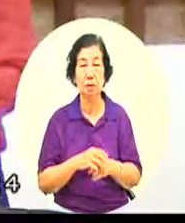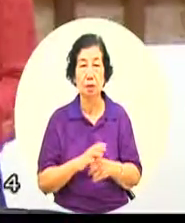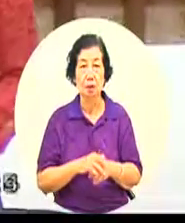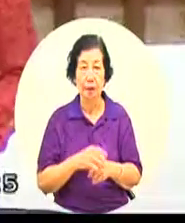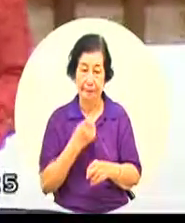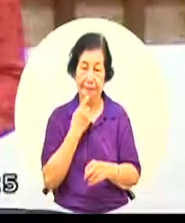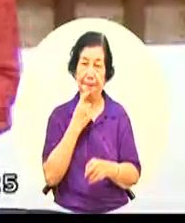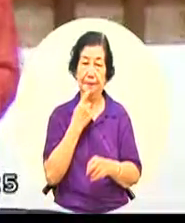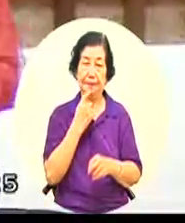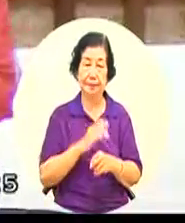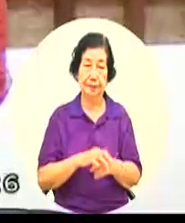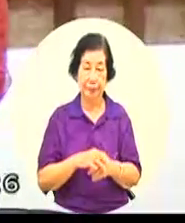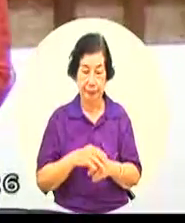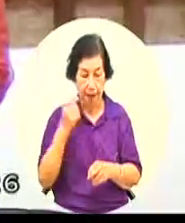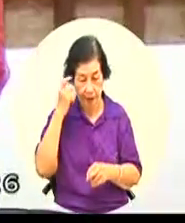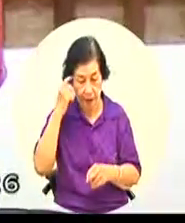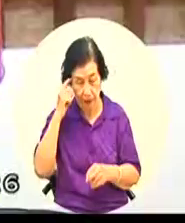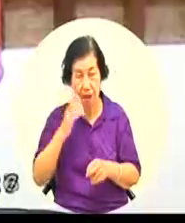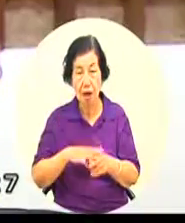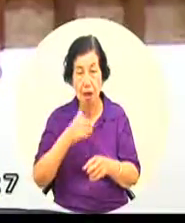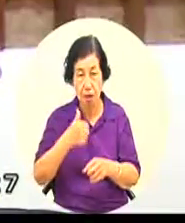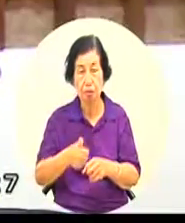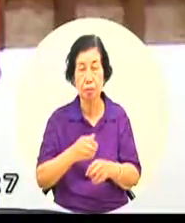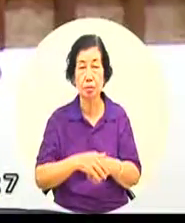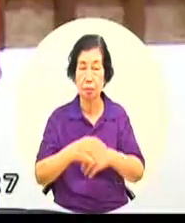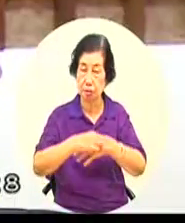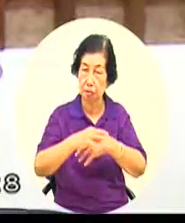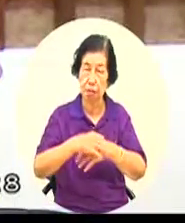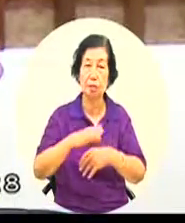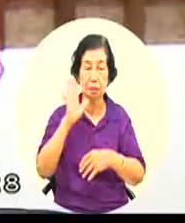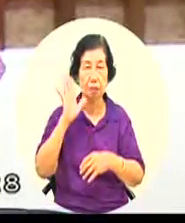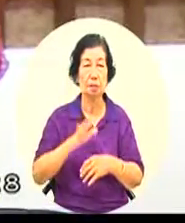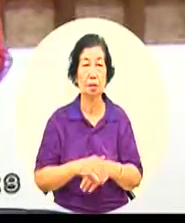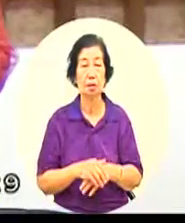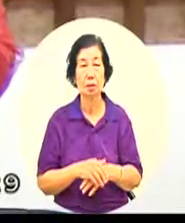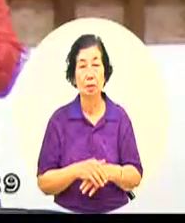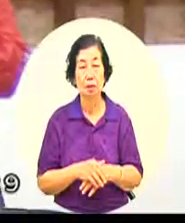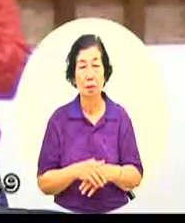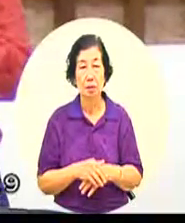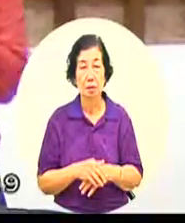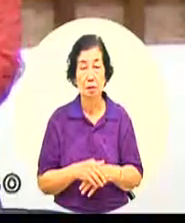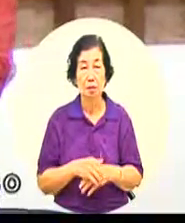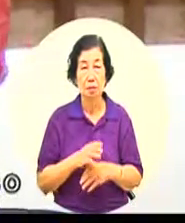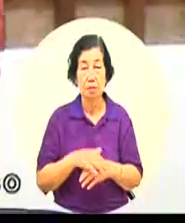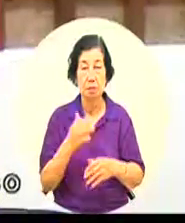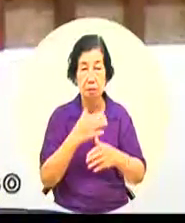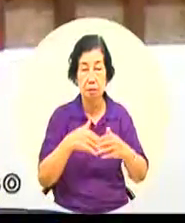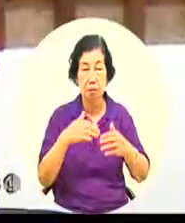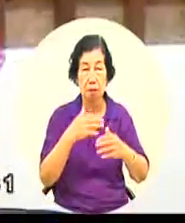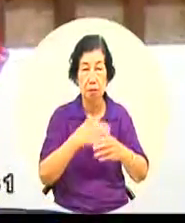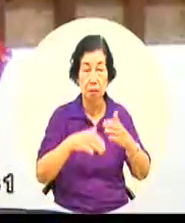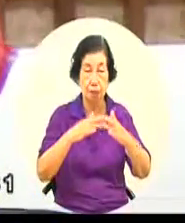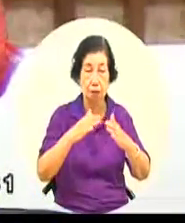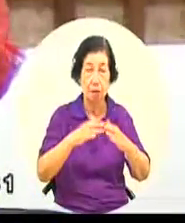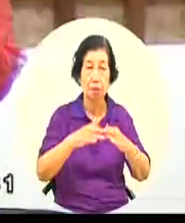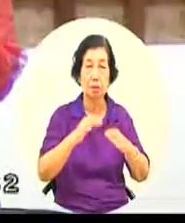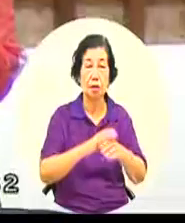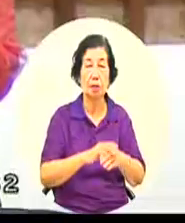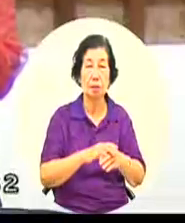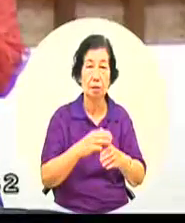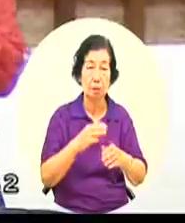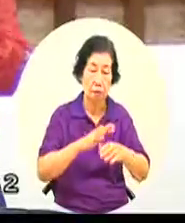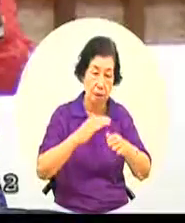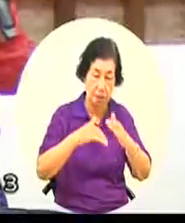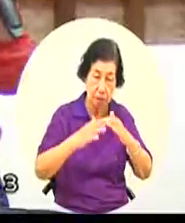希望科长、啊、在学校里面要有积极的作为， 是， 譬如说要求第一个，我觉得要要求校长、老